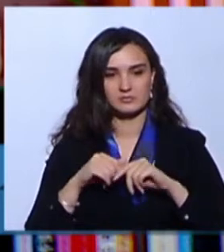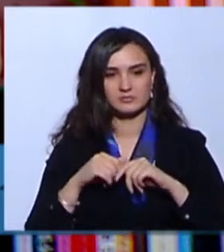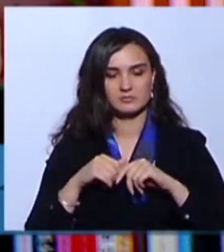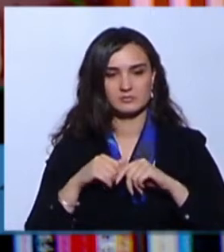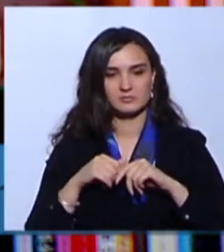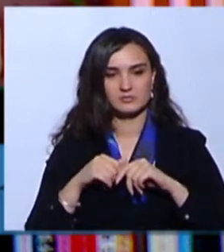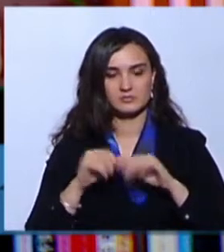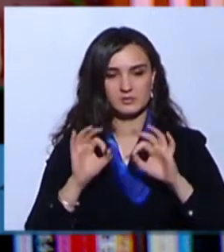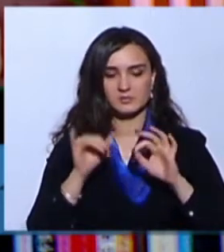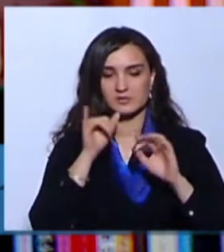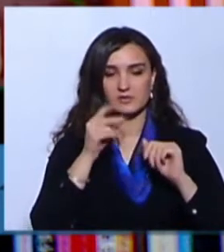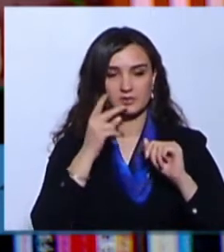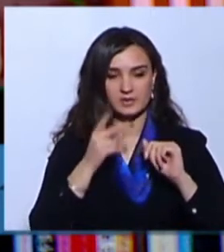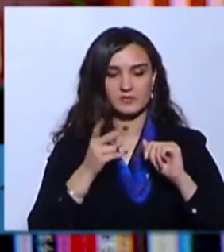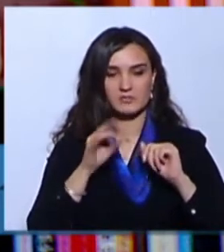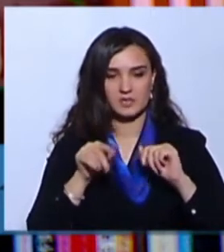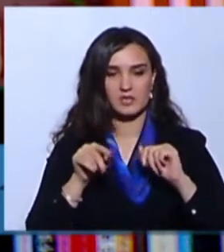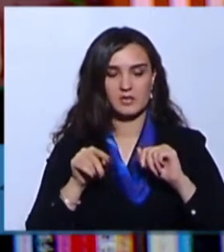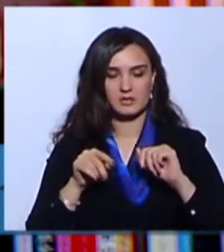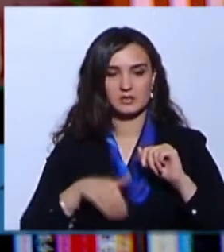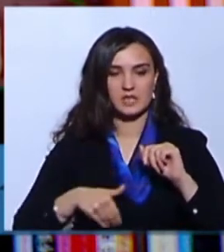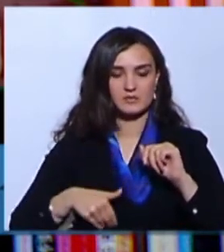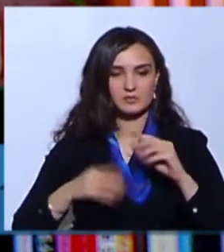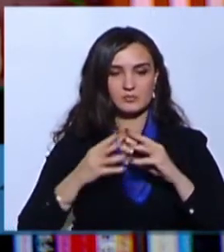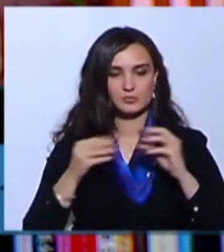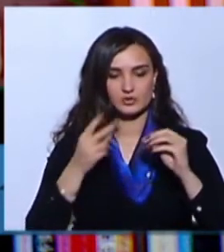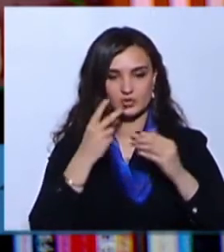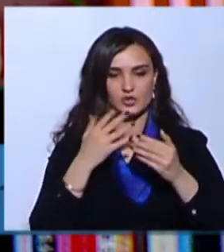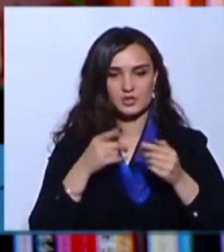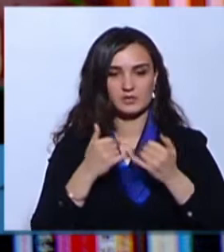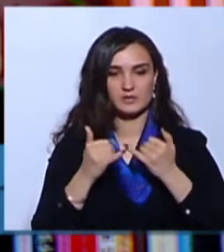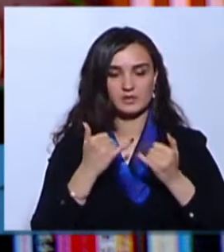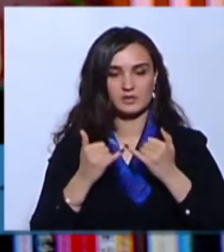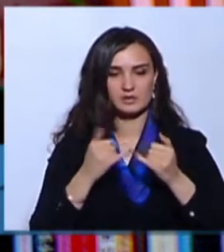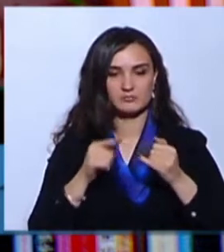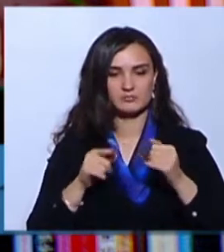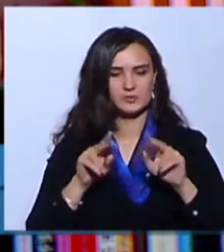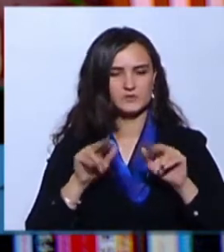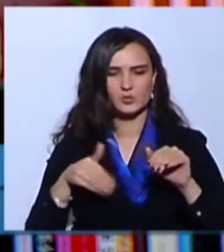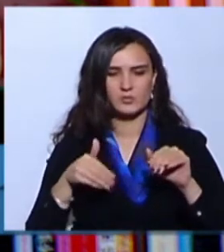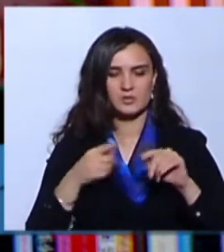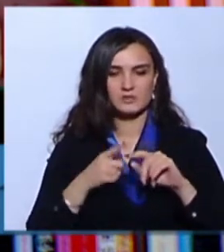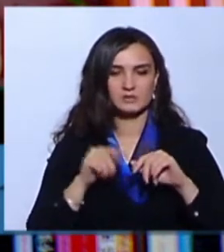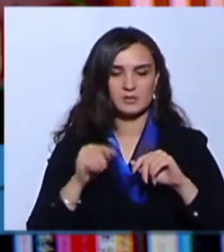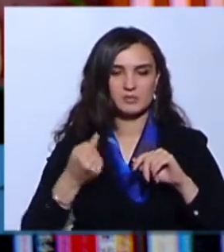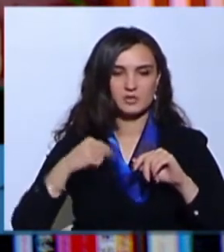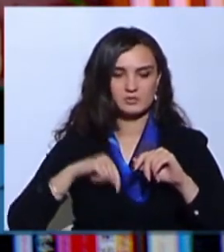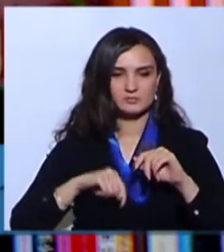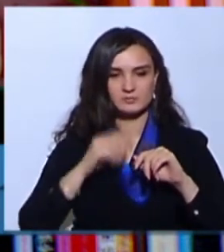ღვიძლში და მართალია ამას ვერ ვხედავთ, მაგრამ ამ შემთხვევაში ნაღვლის ბუშტის სადინარი ჩანს ყვითლად. არ აქვს მნიშვნელობა აი ამ